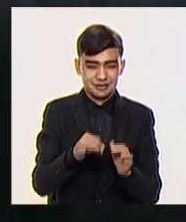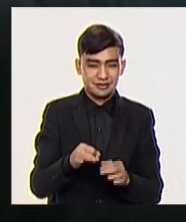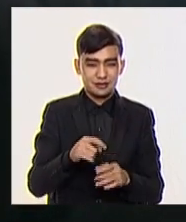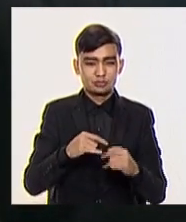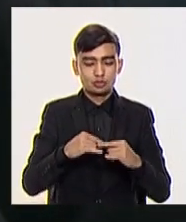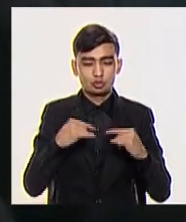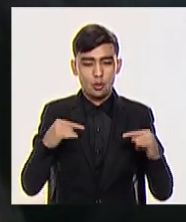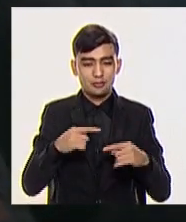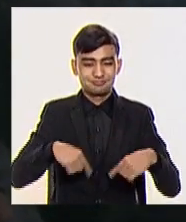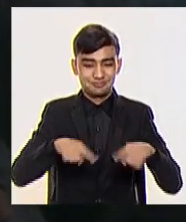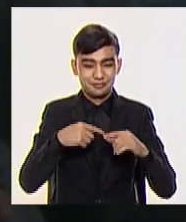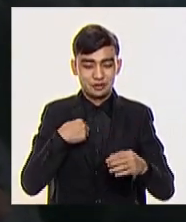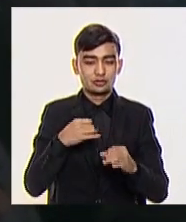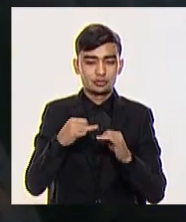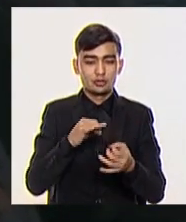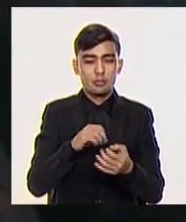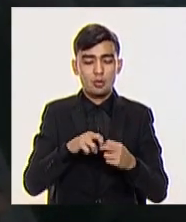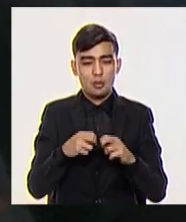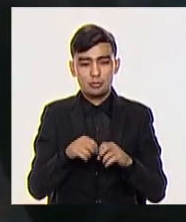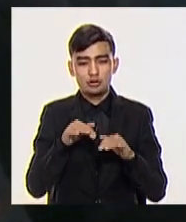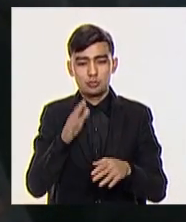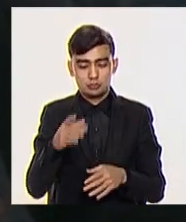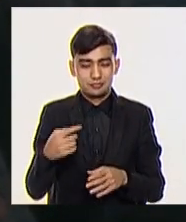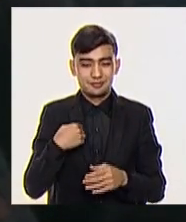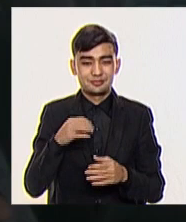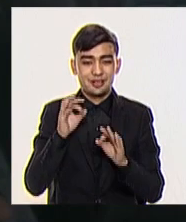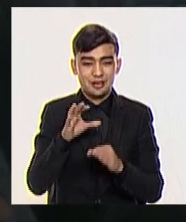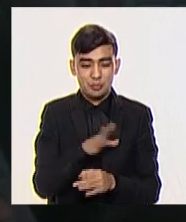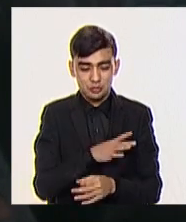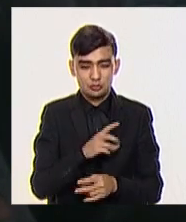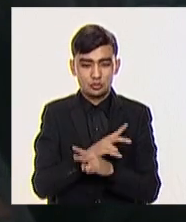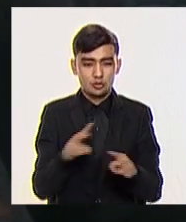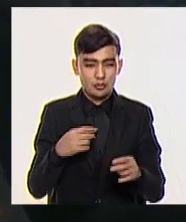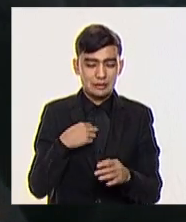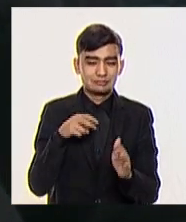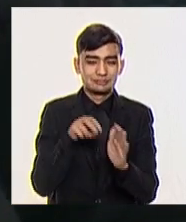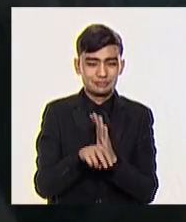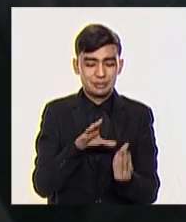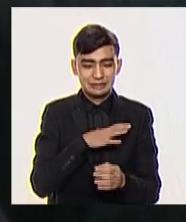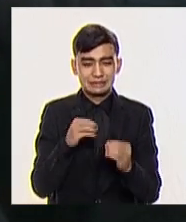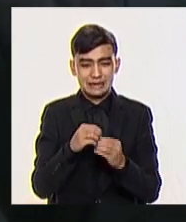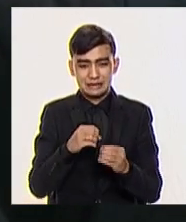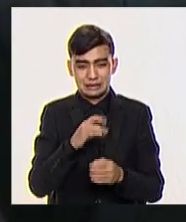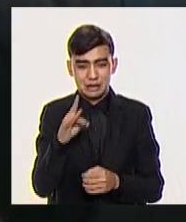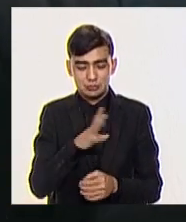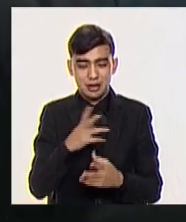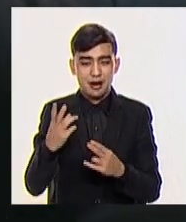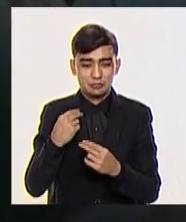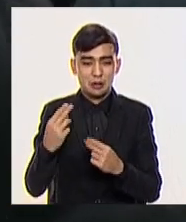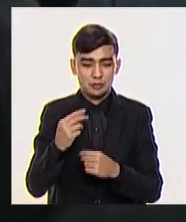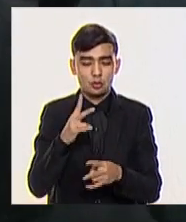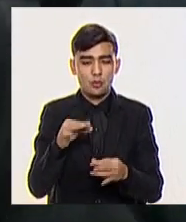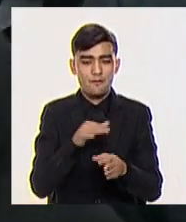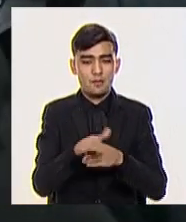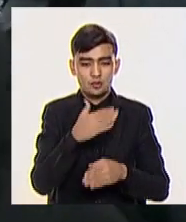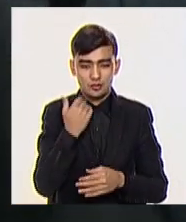столымен шешейік мәселені. Біз оған мына ешқайсы келіспейді. Бұл дөңгелек столға біз 10 рет кіріп шыққанбыз, ешқандай ешкім уәде берген уәде орындалмайды,